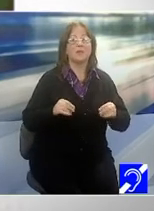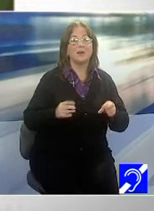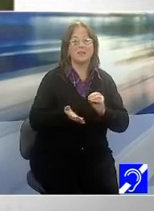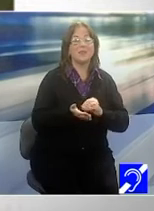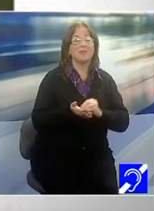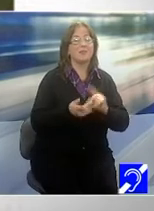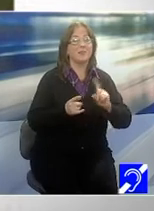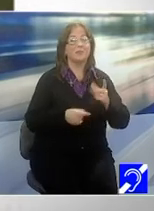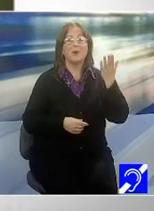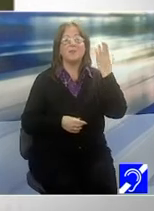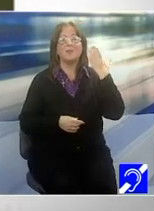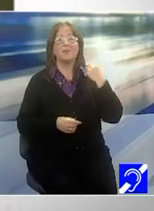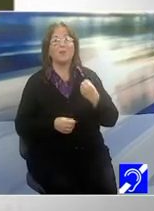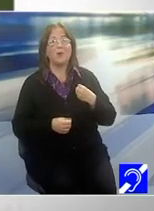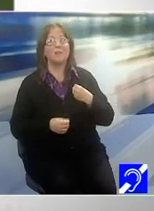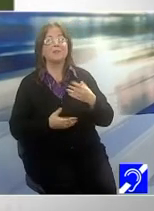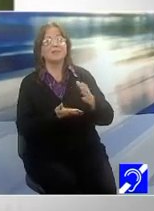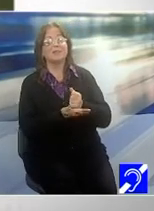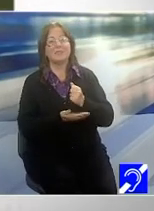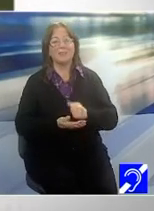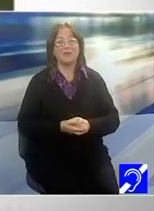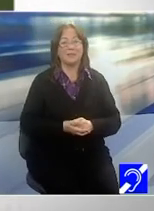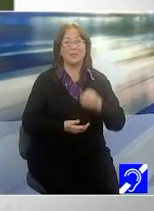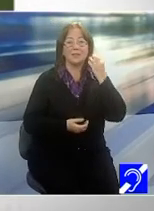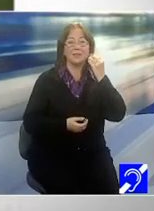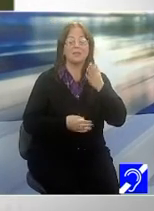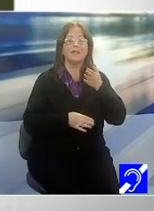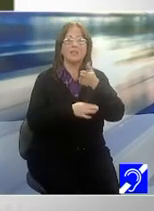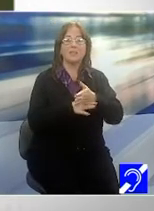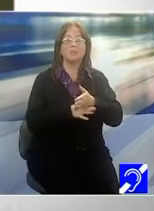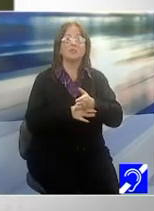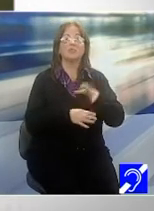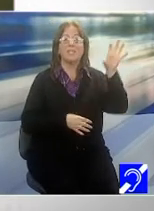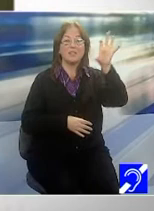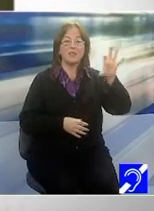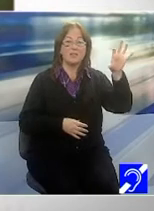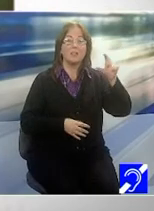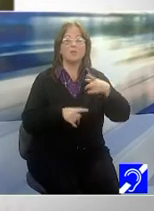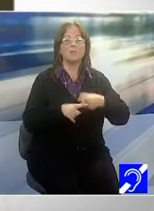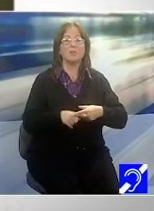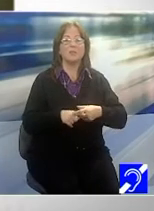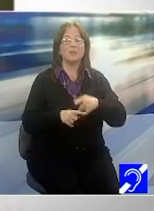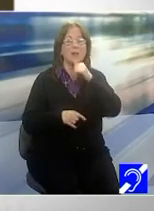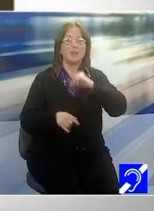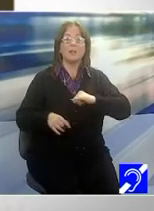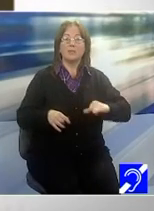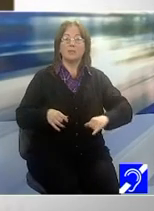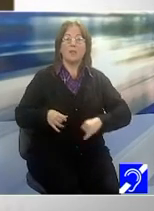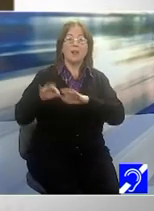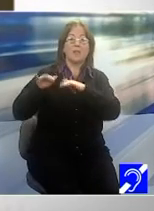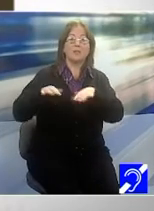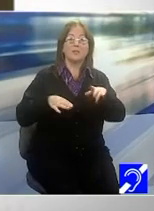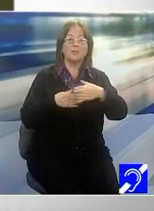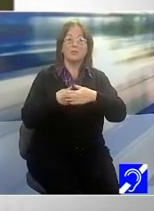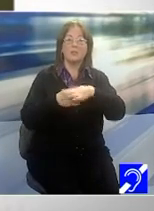Când te duci în Transilvania, când te duci în Delta Dunării, nu cred că suficienți